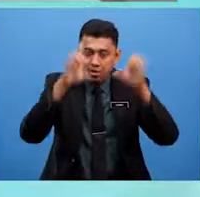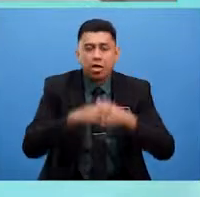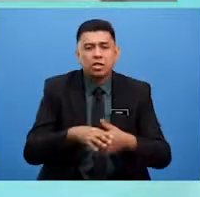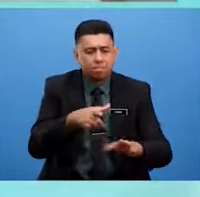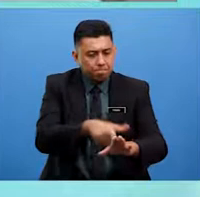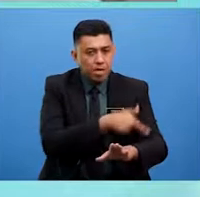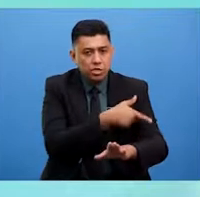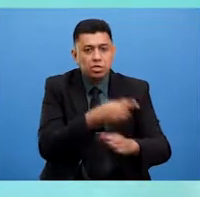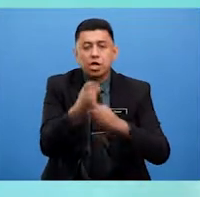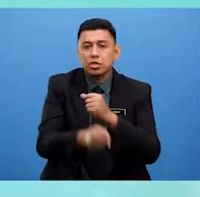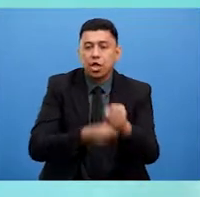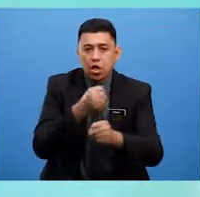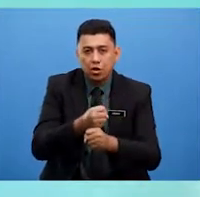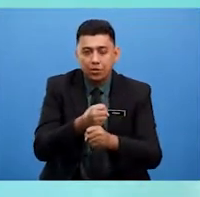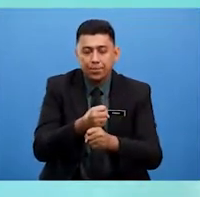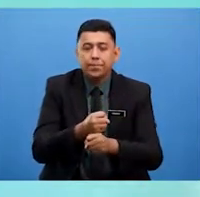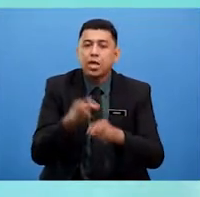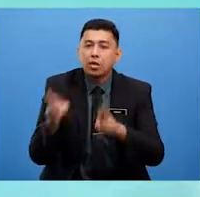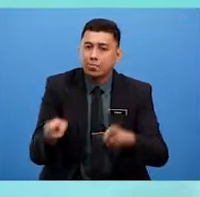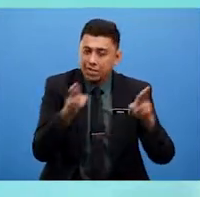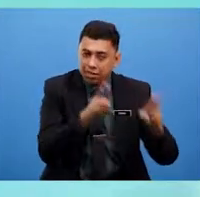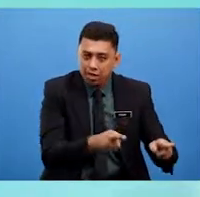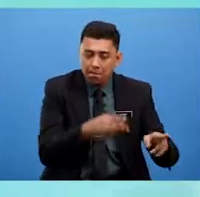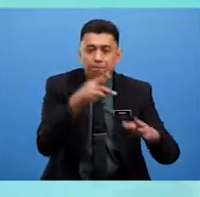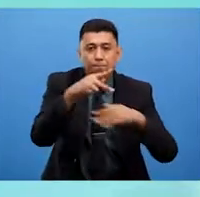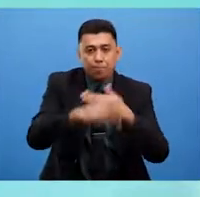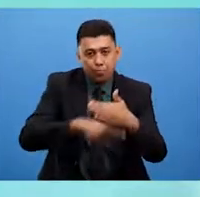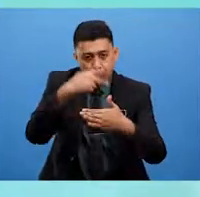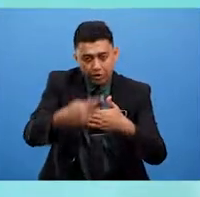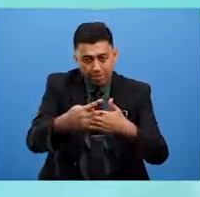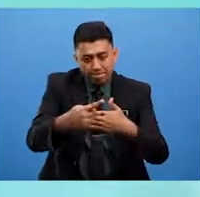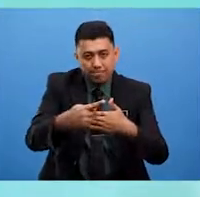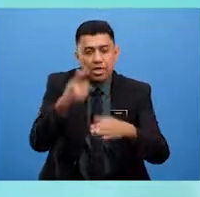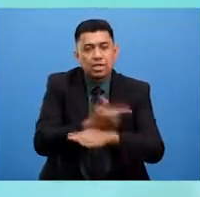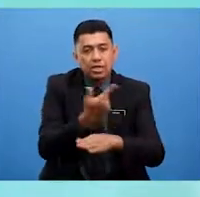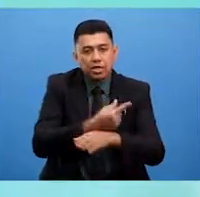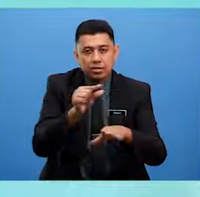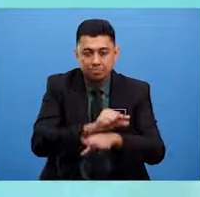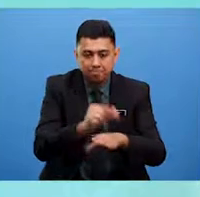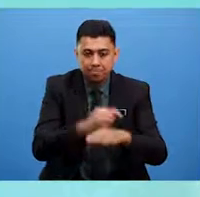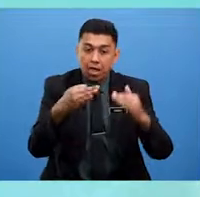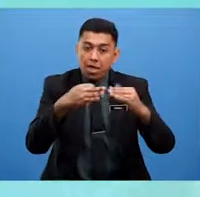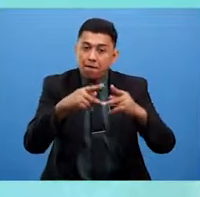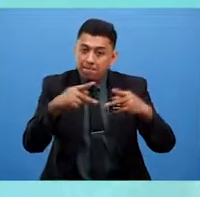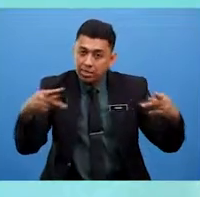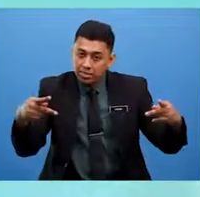tahun. Antara perancangan program latihan yang sering digunakan ialah periodisasi